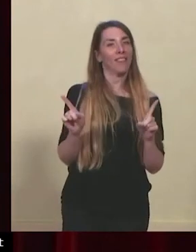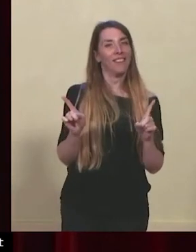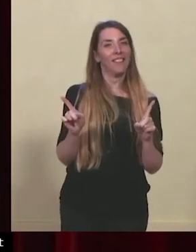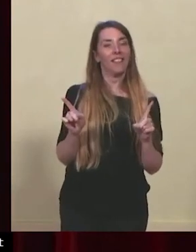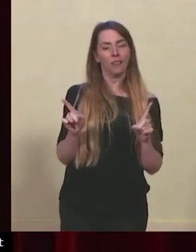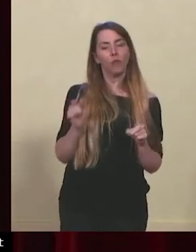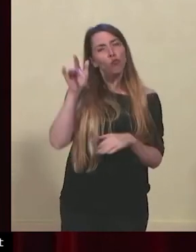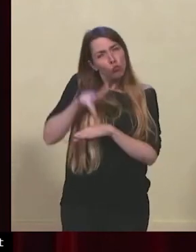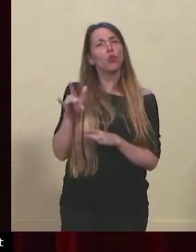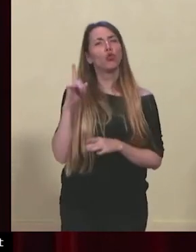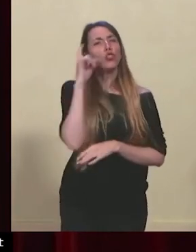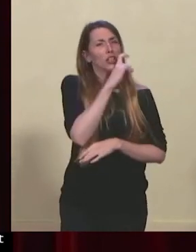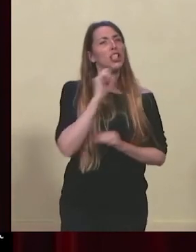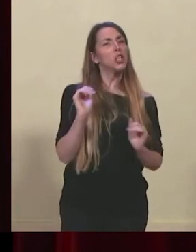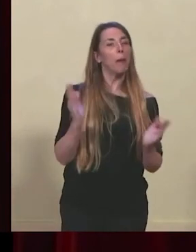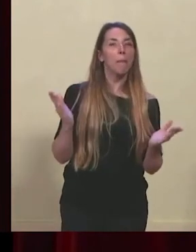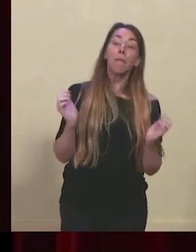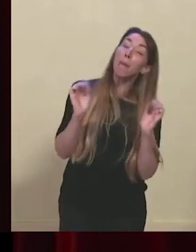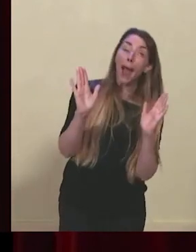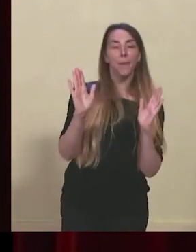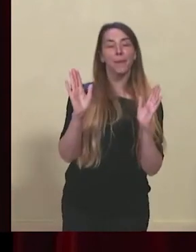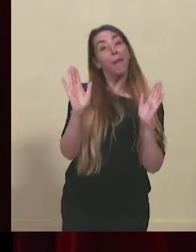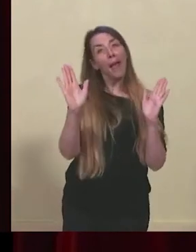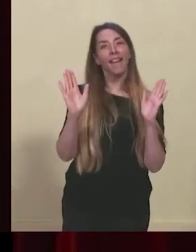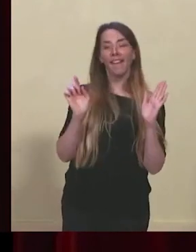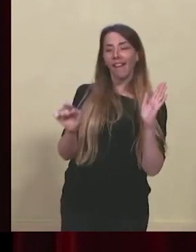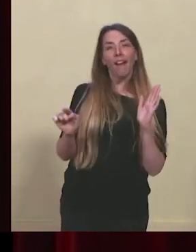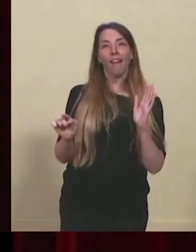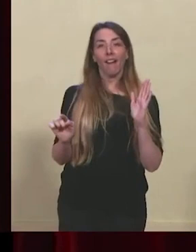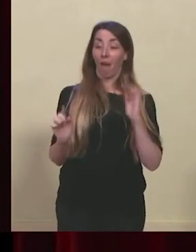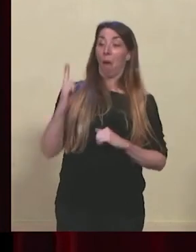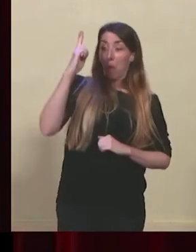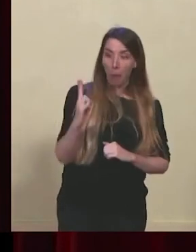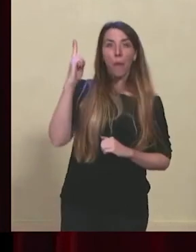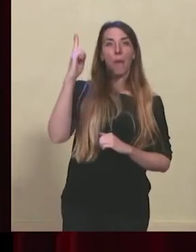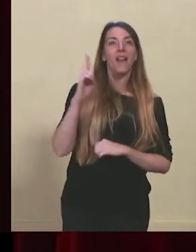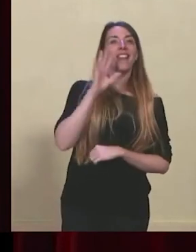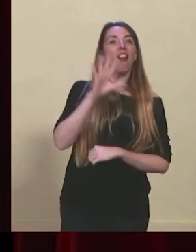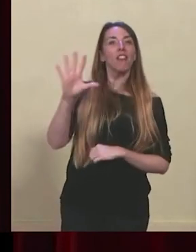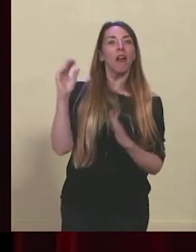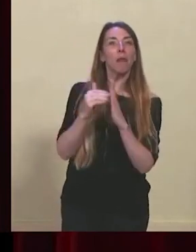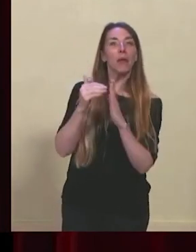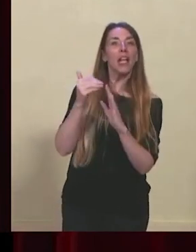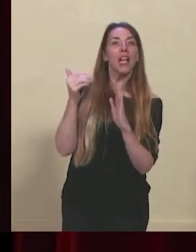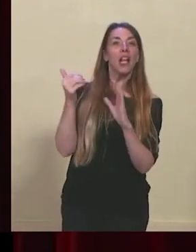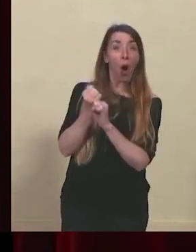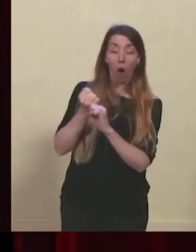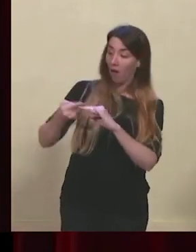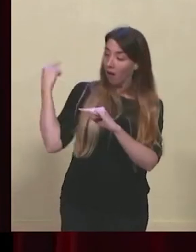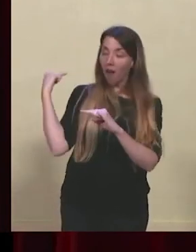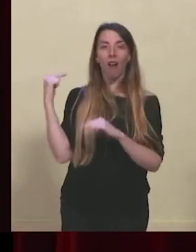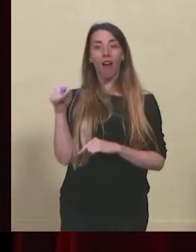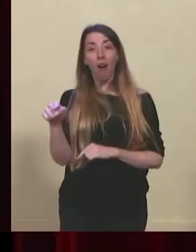des difficultés quand même. Mais bon, eh bien, il commence là, 55 000 ans. Donc il arrive dans la vallée de la Dordogne. Il n'a pas encore